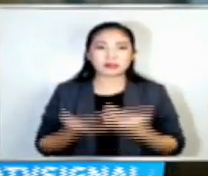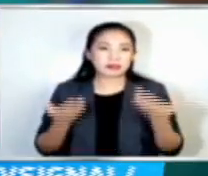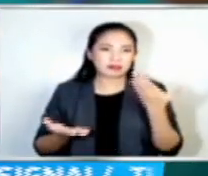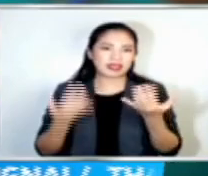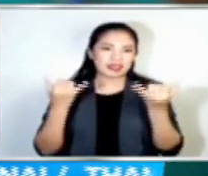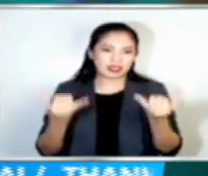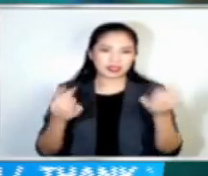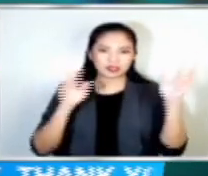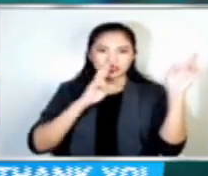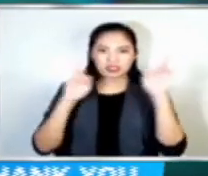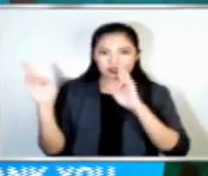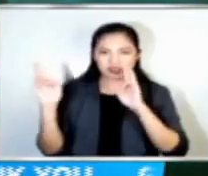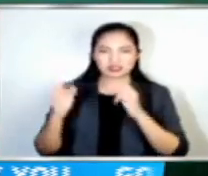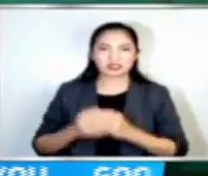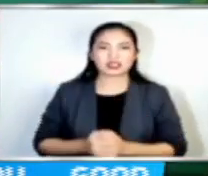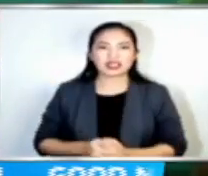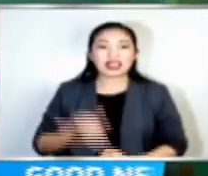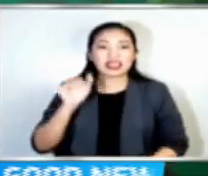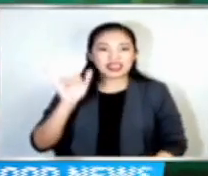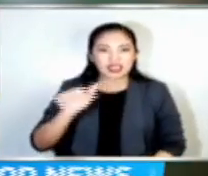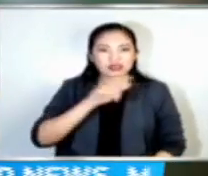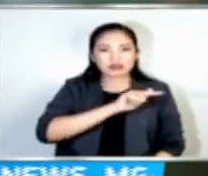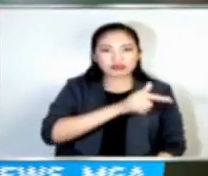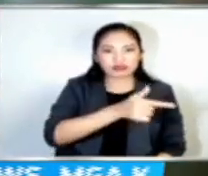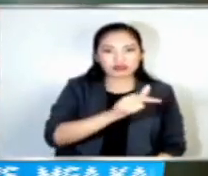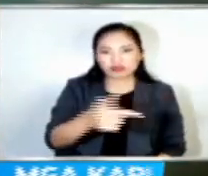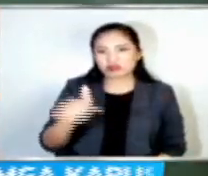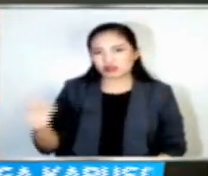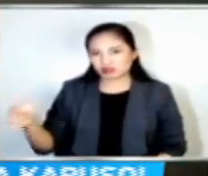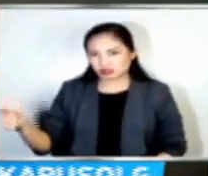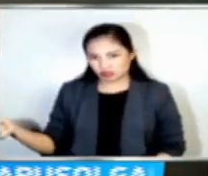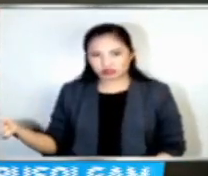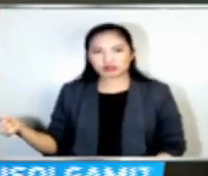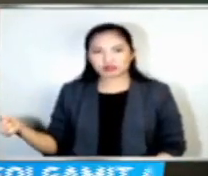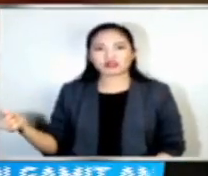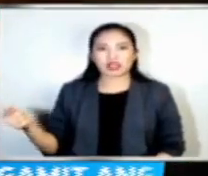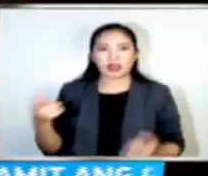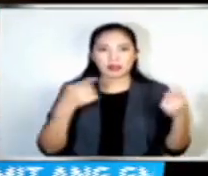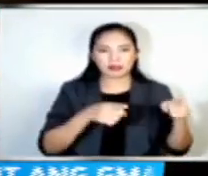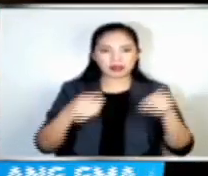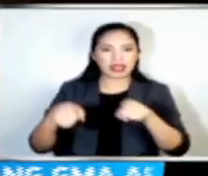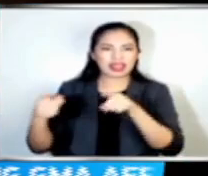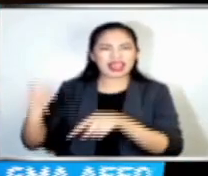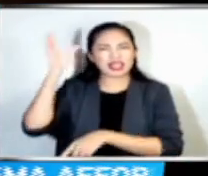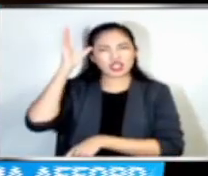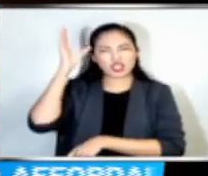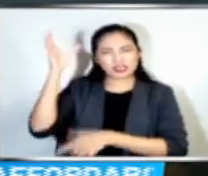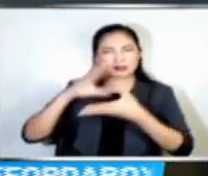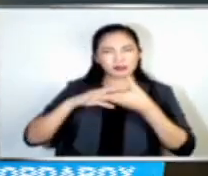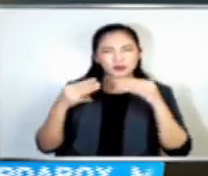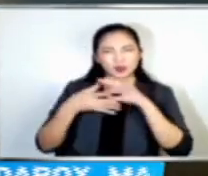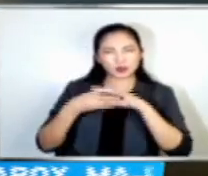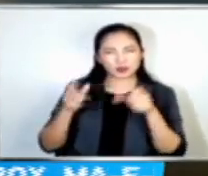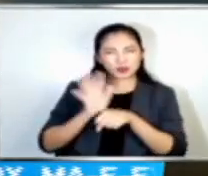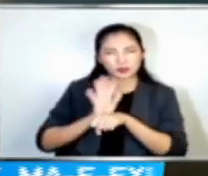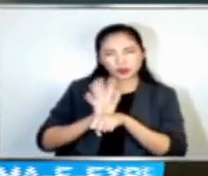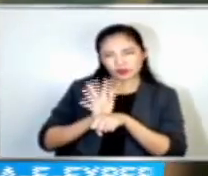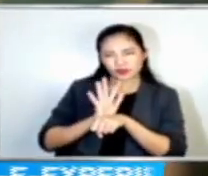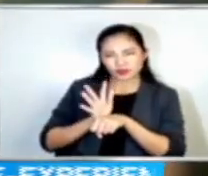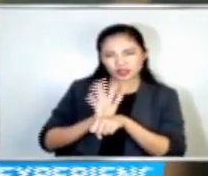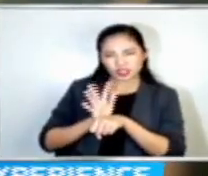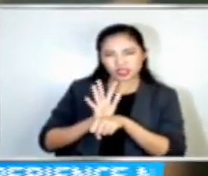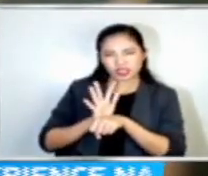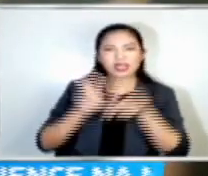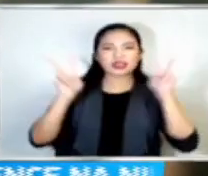chain reaction machine na may malaki raw na papel sa konsepto ng seryeng The World Between Us nina Alden